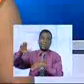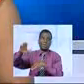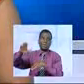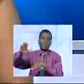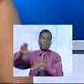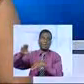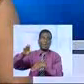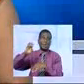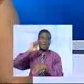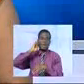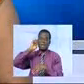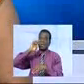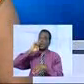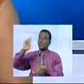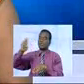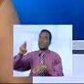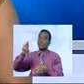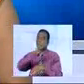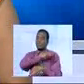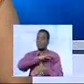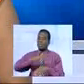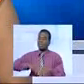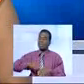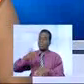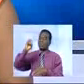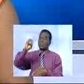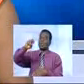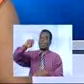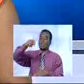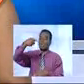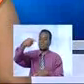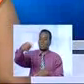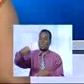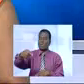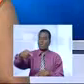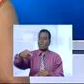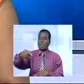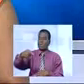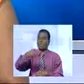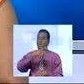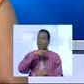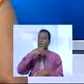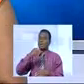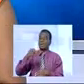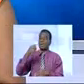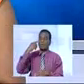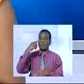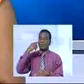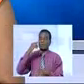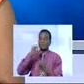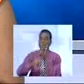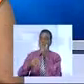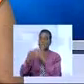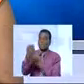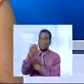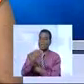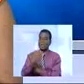elles sont membres d'ONG et de syndicats pour la plupart. Elles ont assisté ce matin à